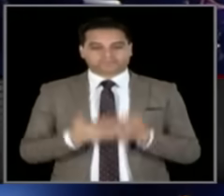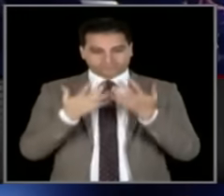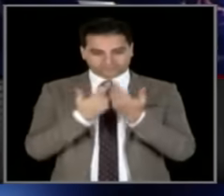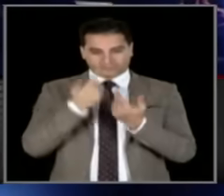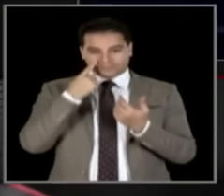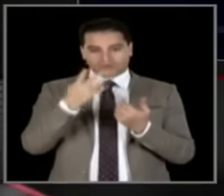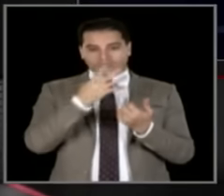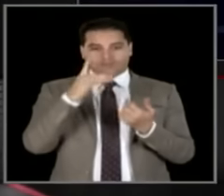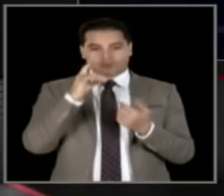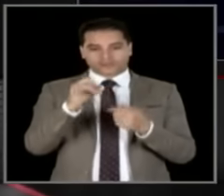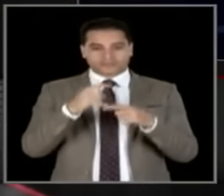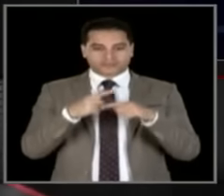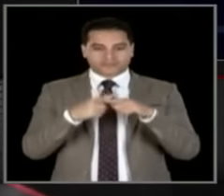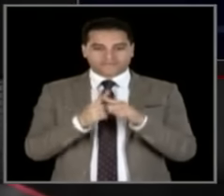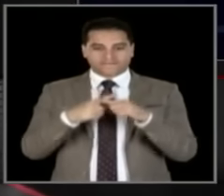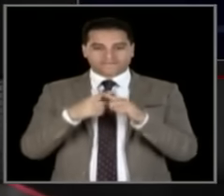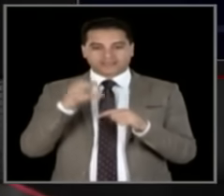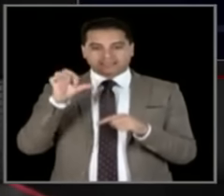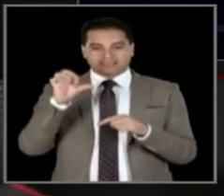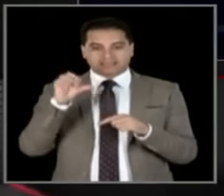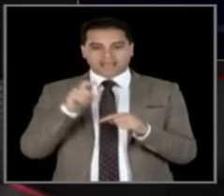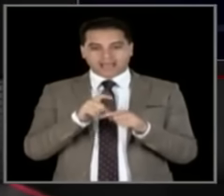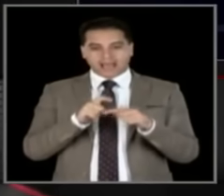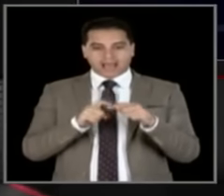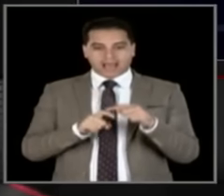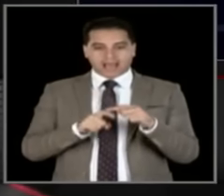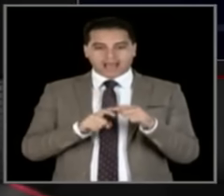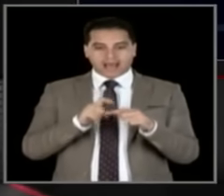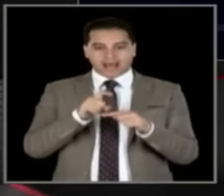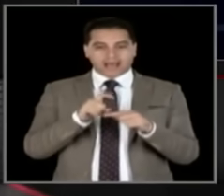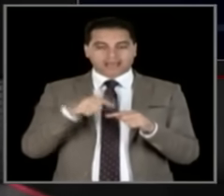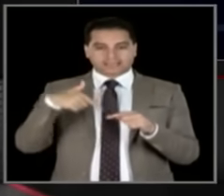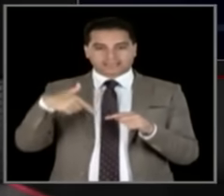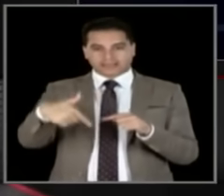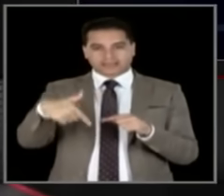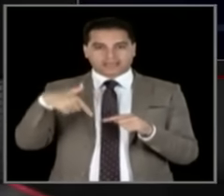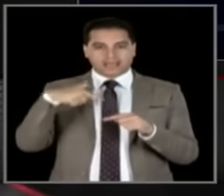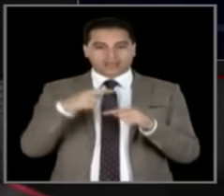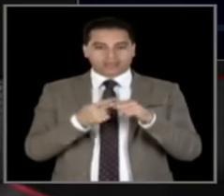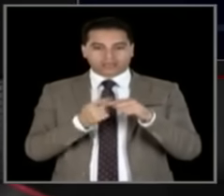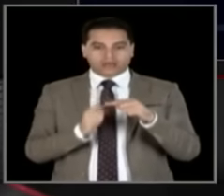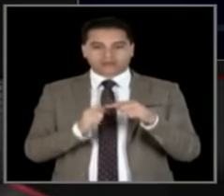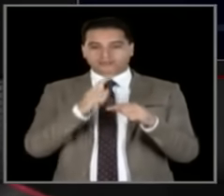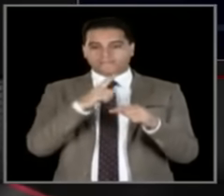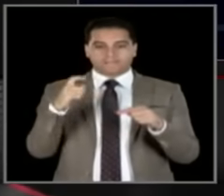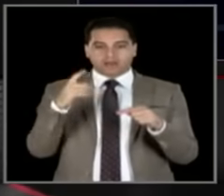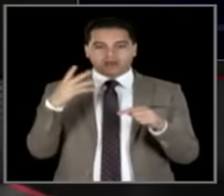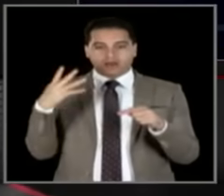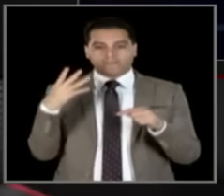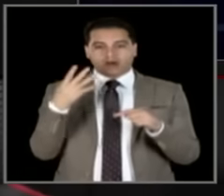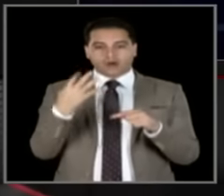حل المساله الاتيه: 450 في 9 على 6 ناقص